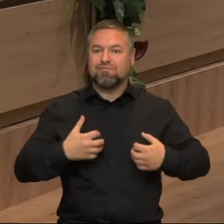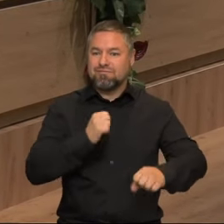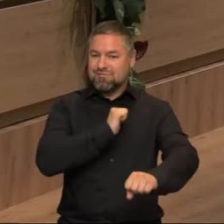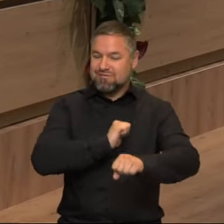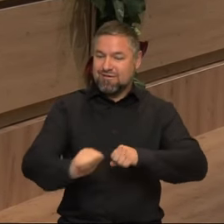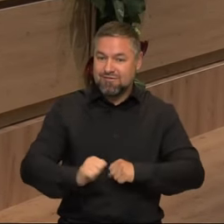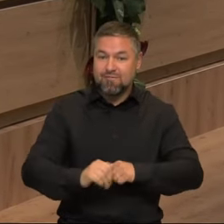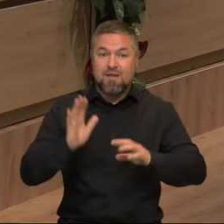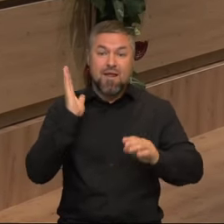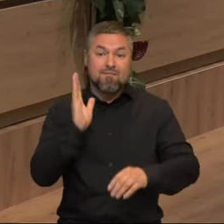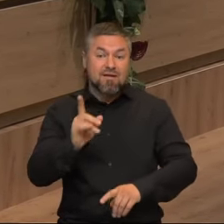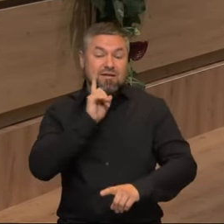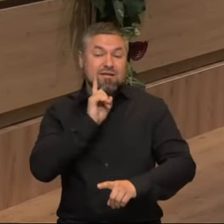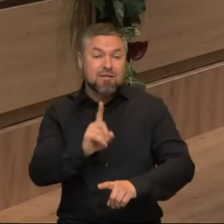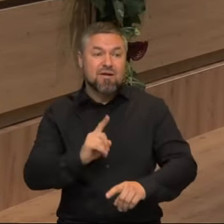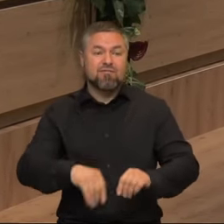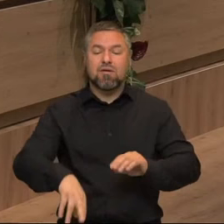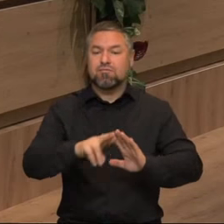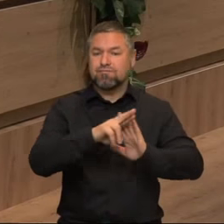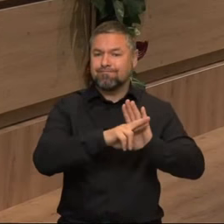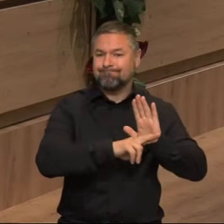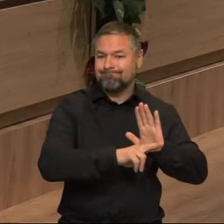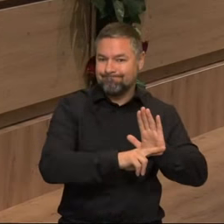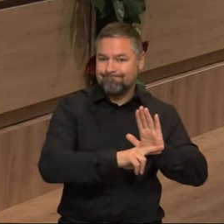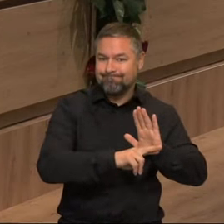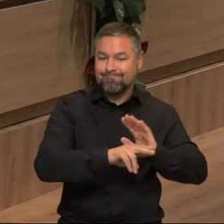również swoistym regulatorem